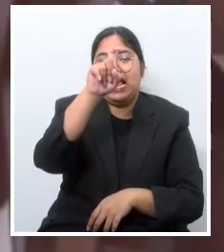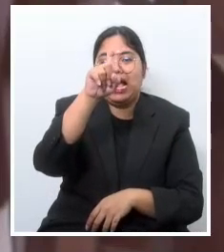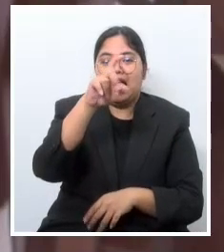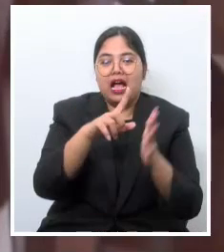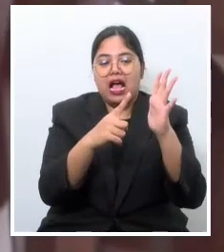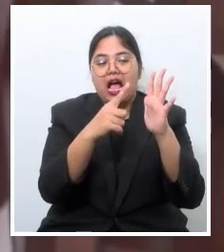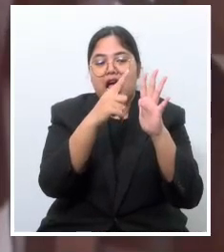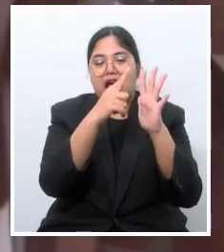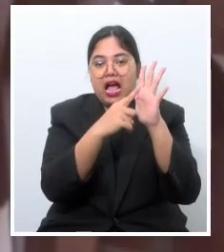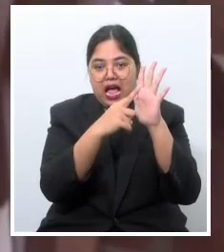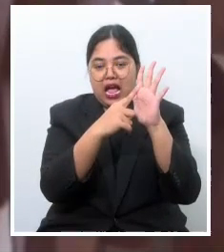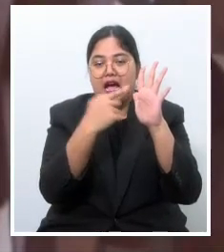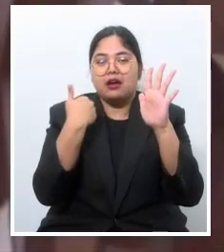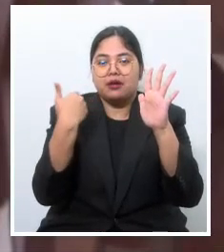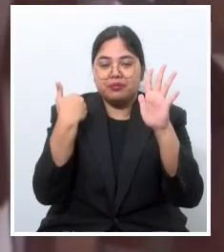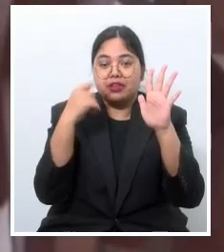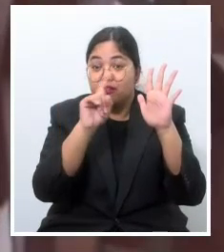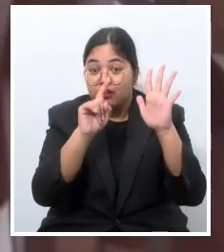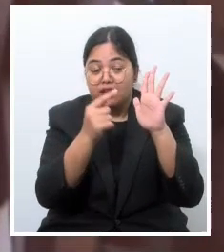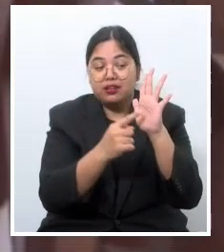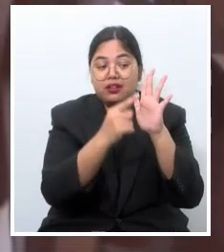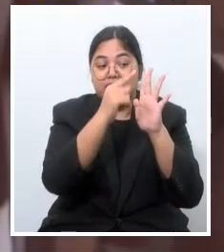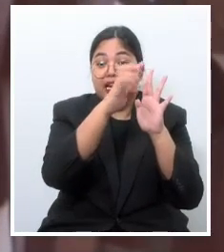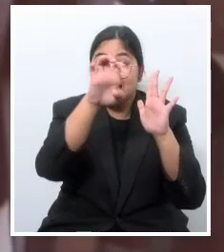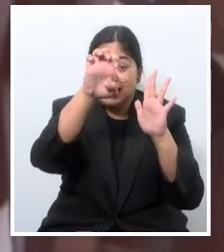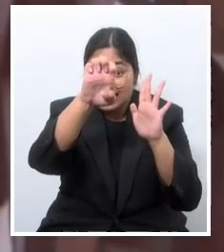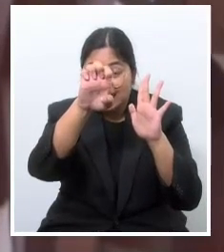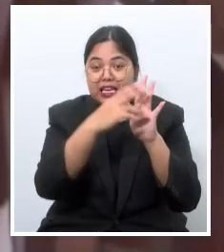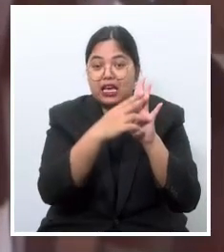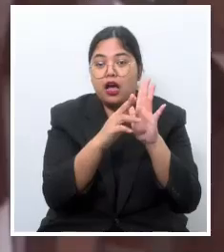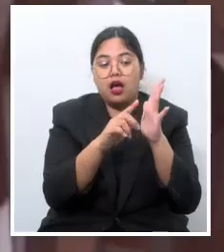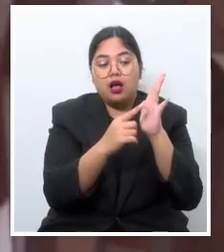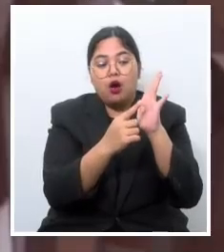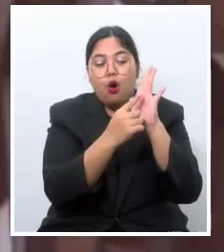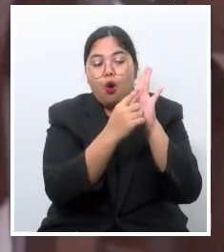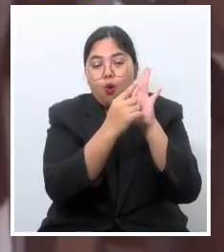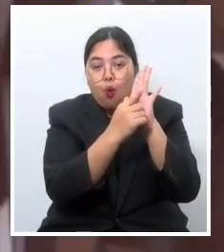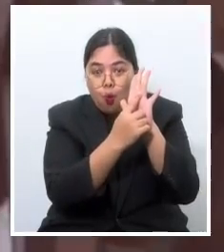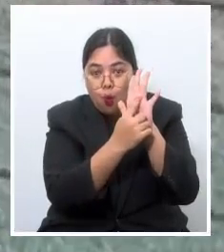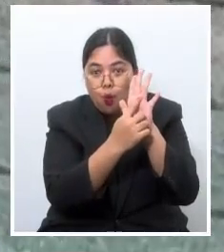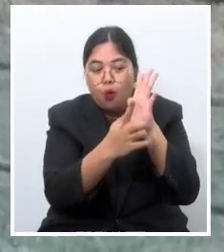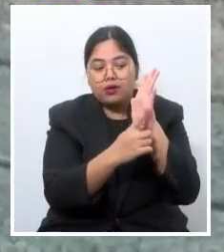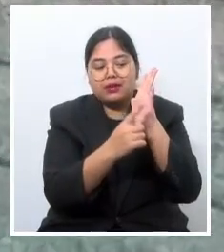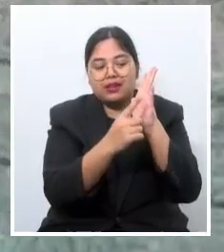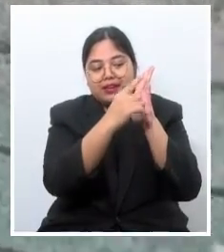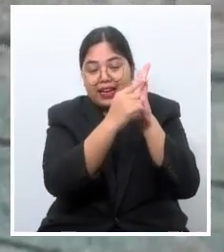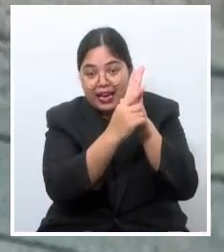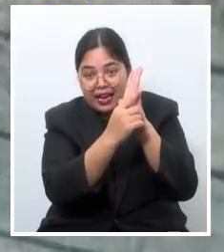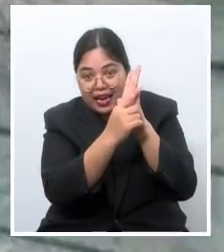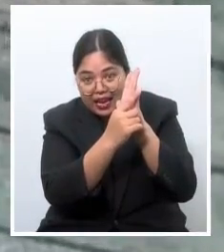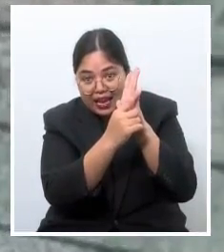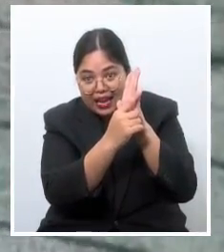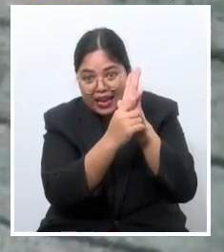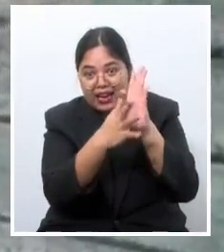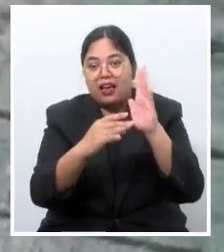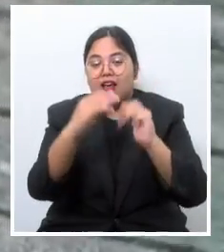พยัญชนะต้นสระอีอยู่อ่าบนพยัญชนะต้นสระอูอยู่ใต้พยัญชนะต้นสระเออยู่หน้าพยัญชนะต้นส่วนสระ